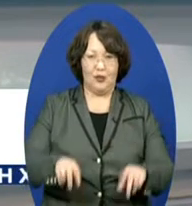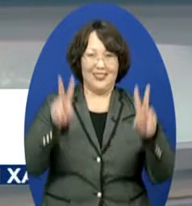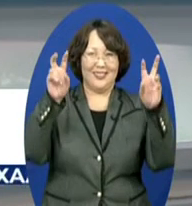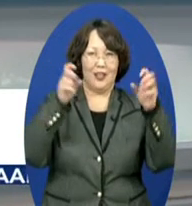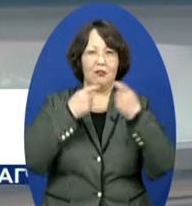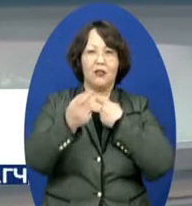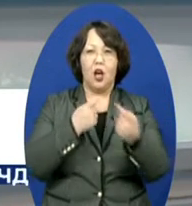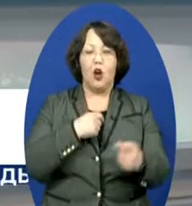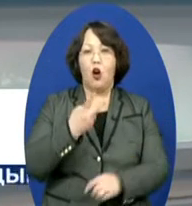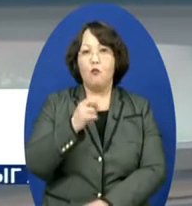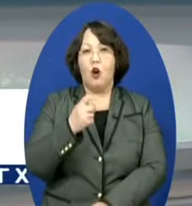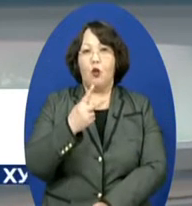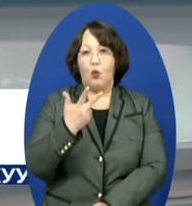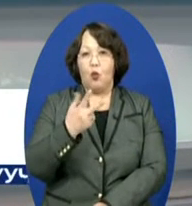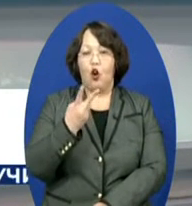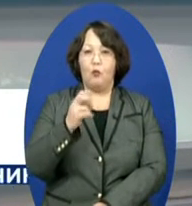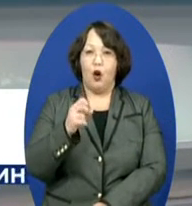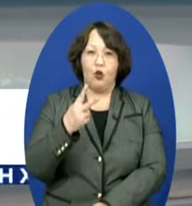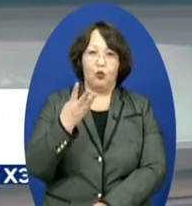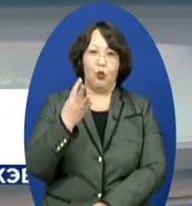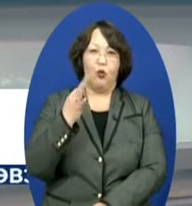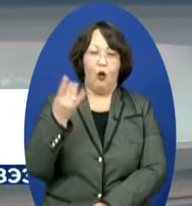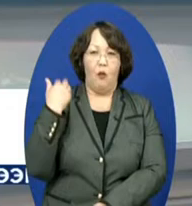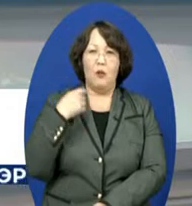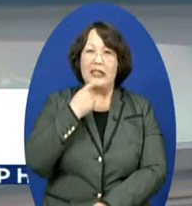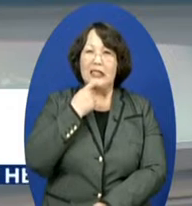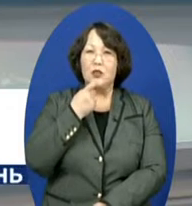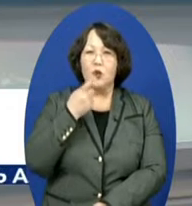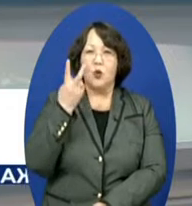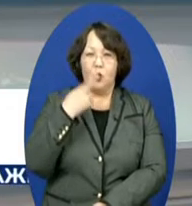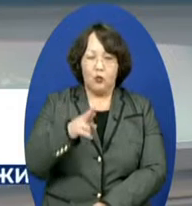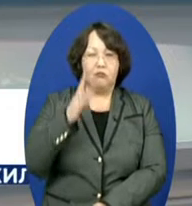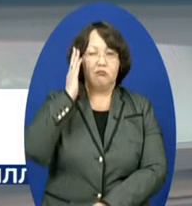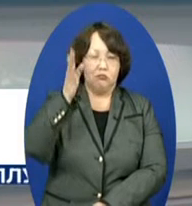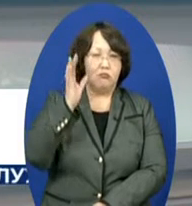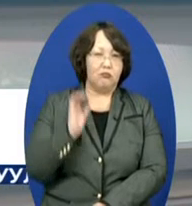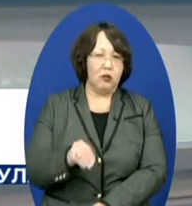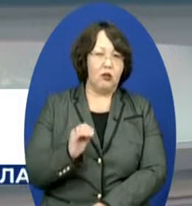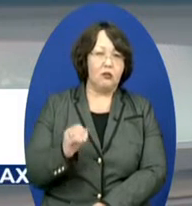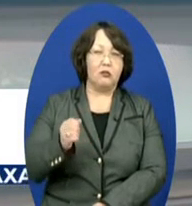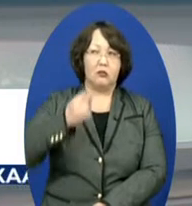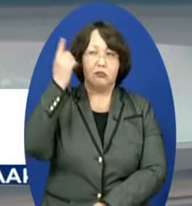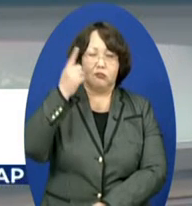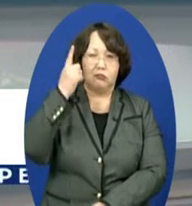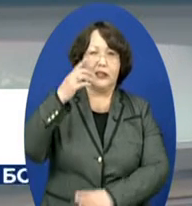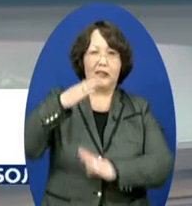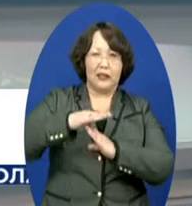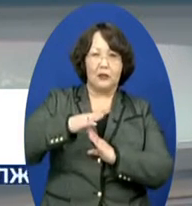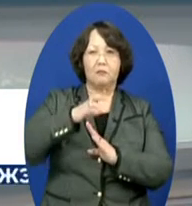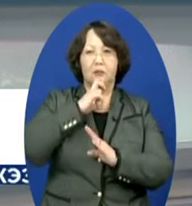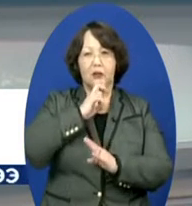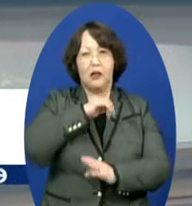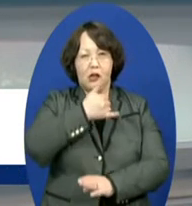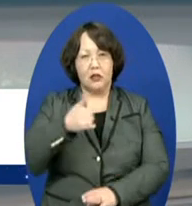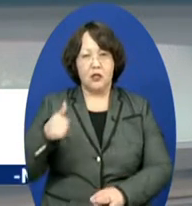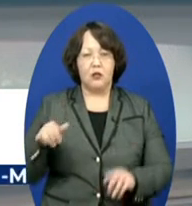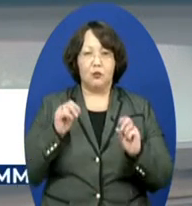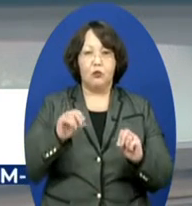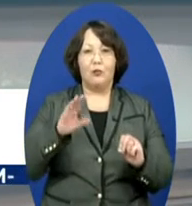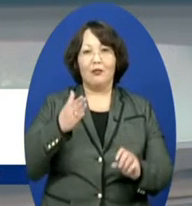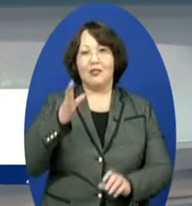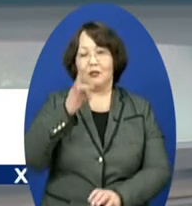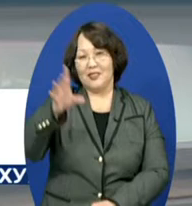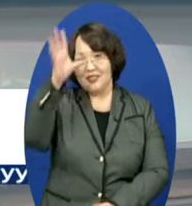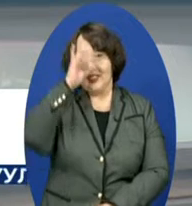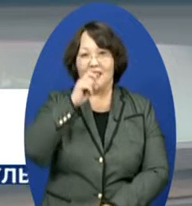туллаа. 2023-24 оны үед хэцүүхэн байж улс орон даяараа эрчим хүчний хязгаарлалтад орох хэмжээнд хүрчгээд байгааг салбарын сайд ярьж байна.